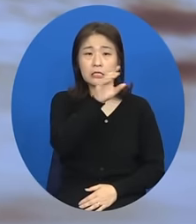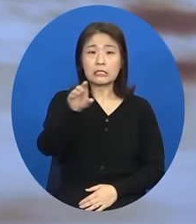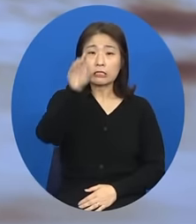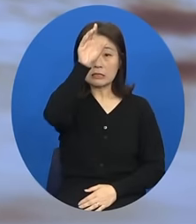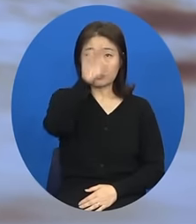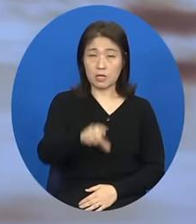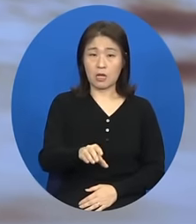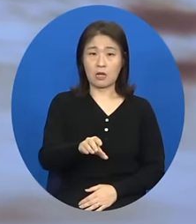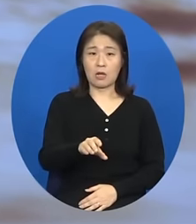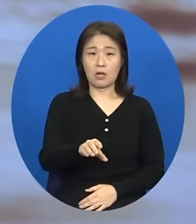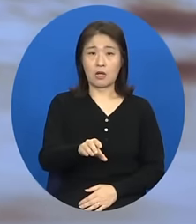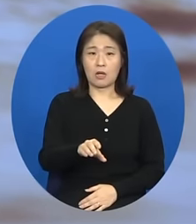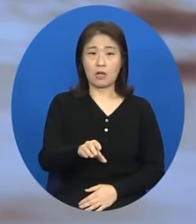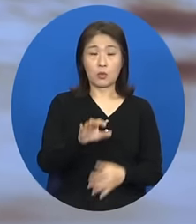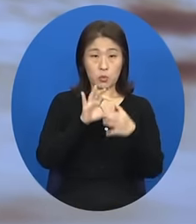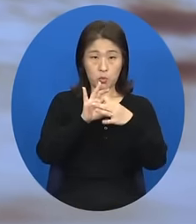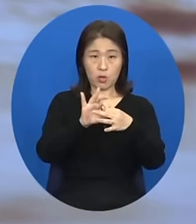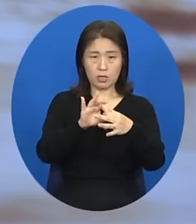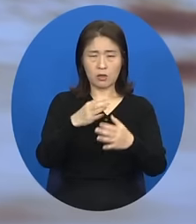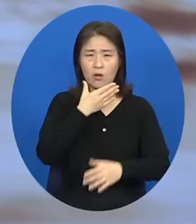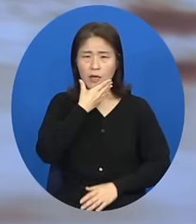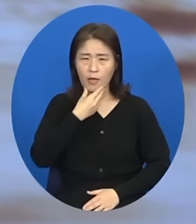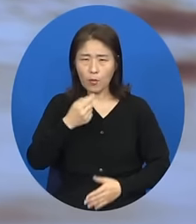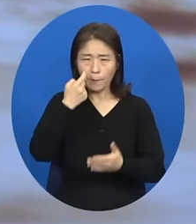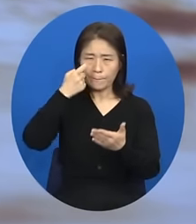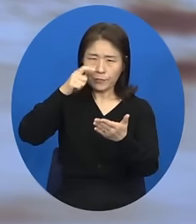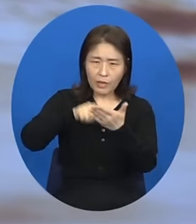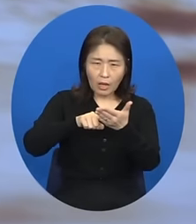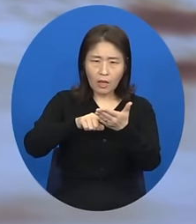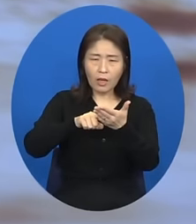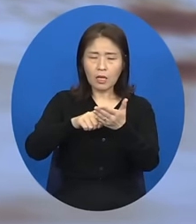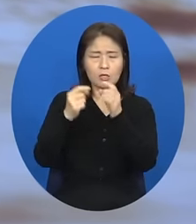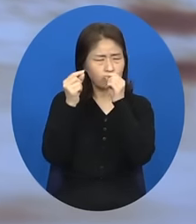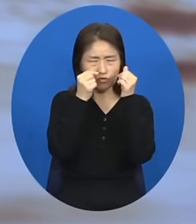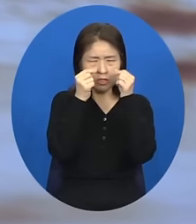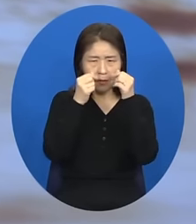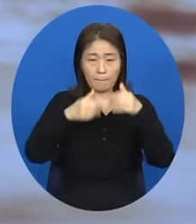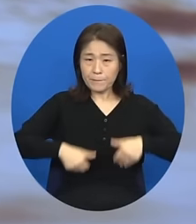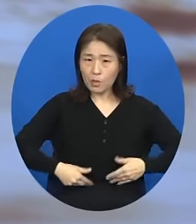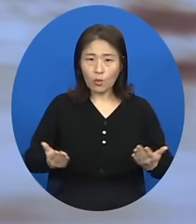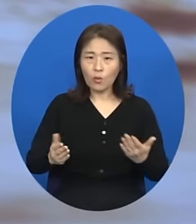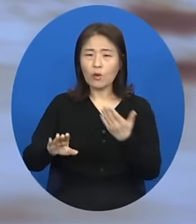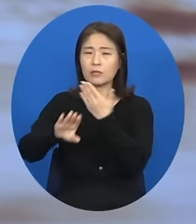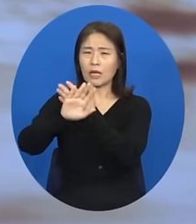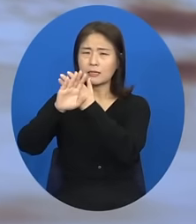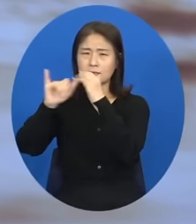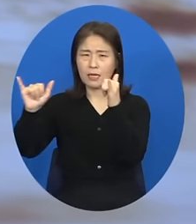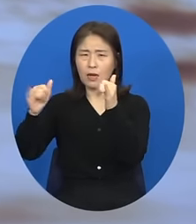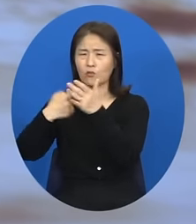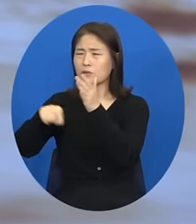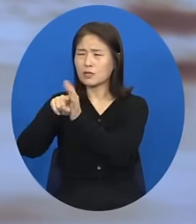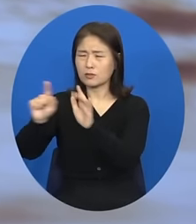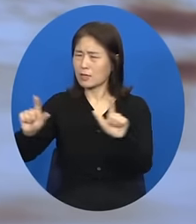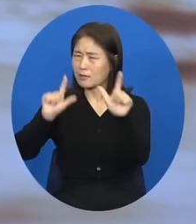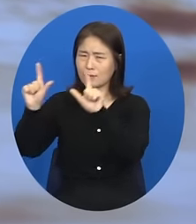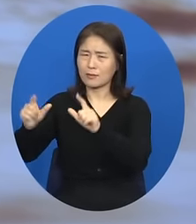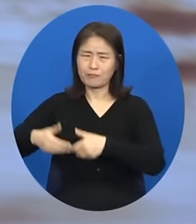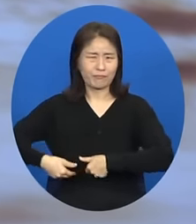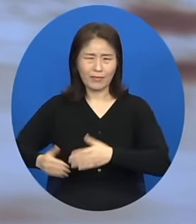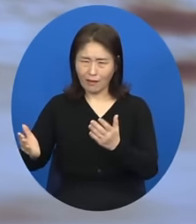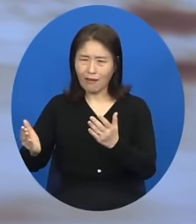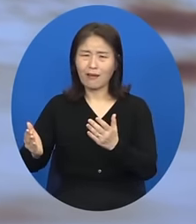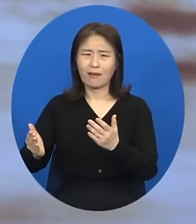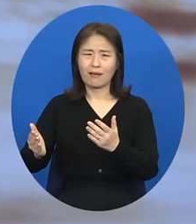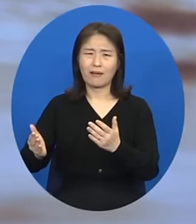보지 않아도 되더라고요. 누군가를 행복하게 해주려고 노력하지 않아도 된다는 것을 십자가 안에서